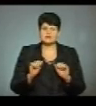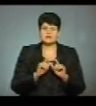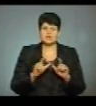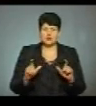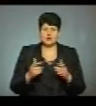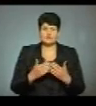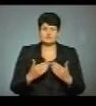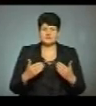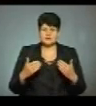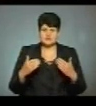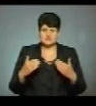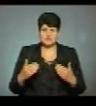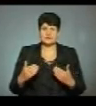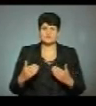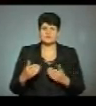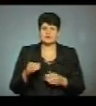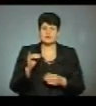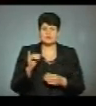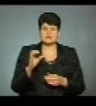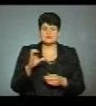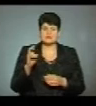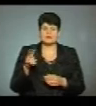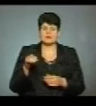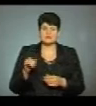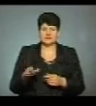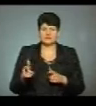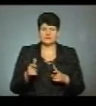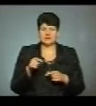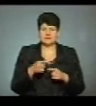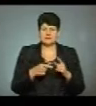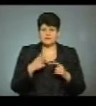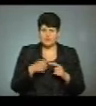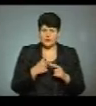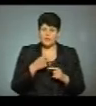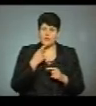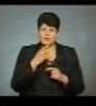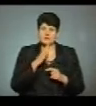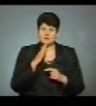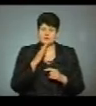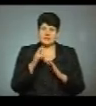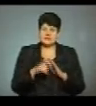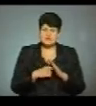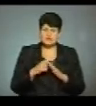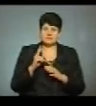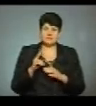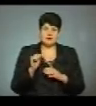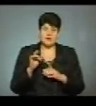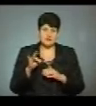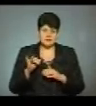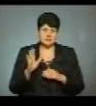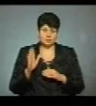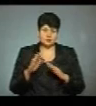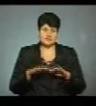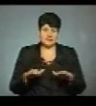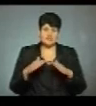«Скул Арт», актриса обласного драмтеатру Ірина Складан. Готували її півроку. За словами актриси, вона дізналася, що у «Карітасі» відбудеться дитячий табір